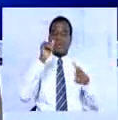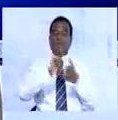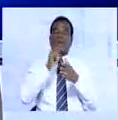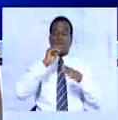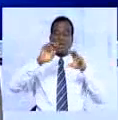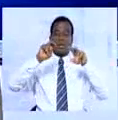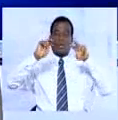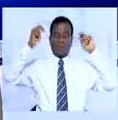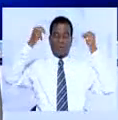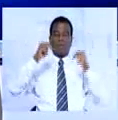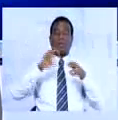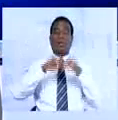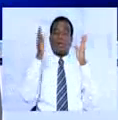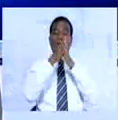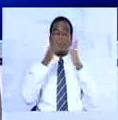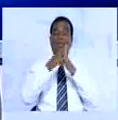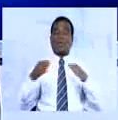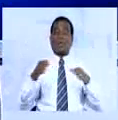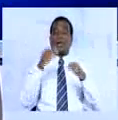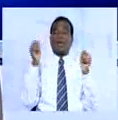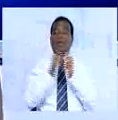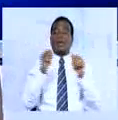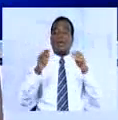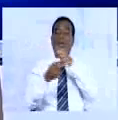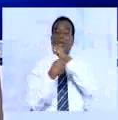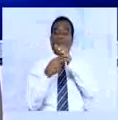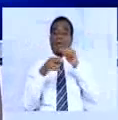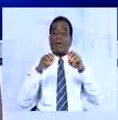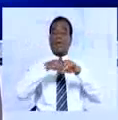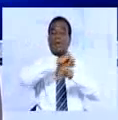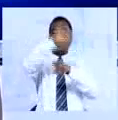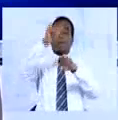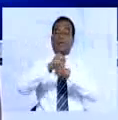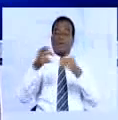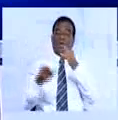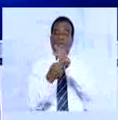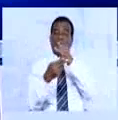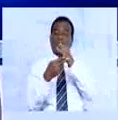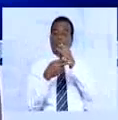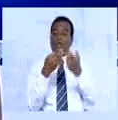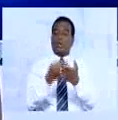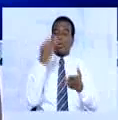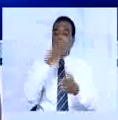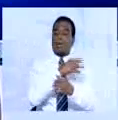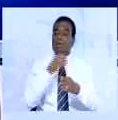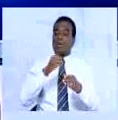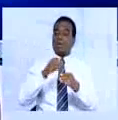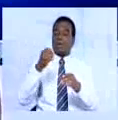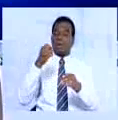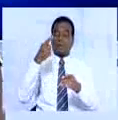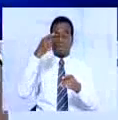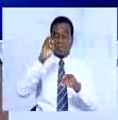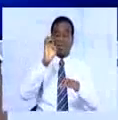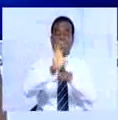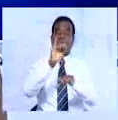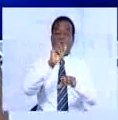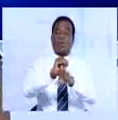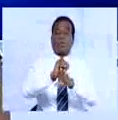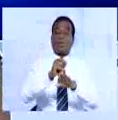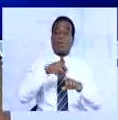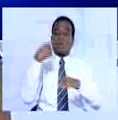réunit les banques et les institutions financières. L'initiative est du collectif national des centres de gestion agréés de Côte